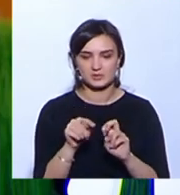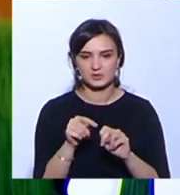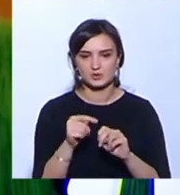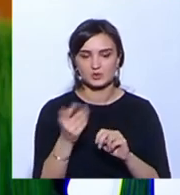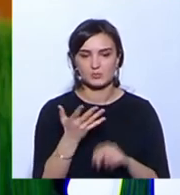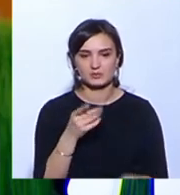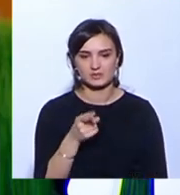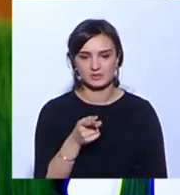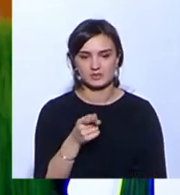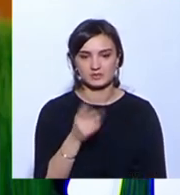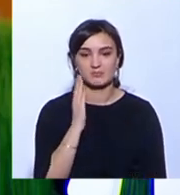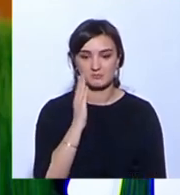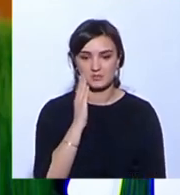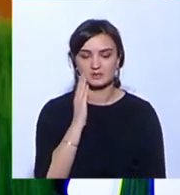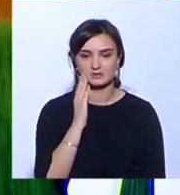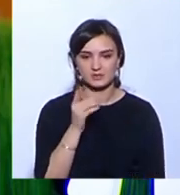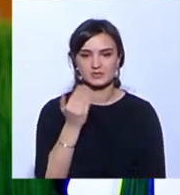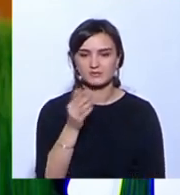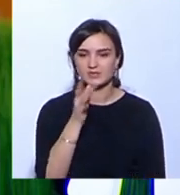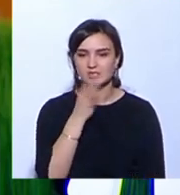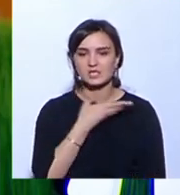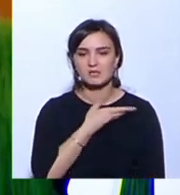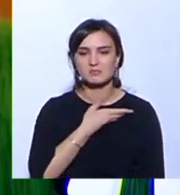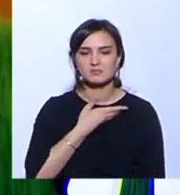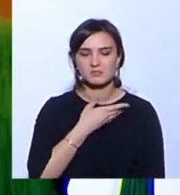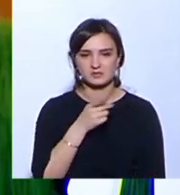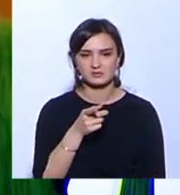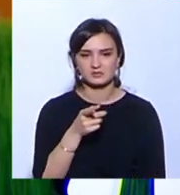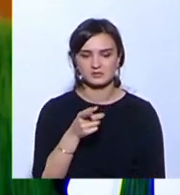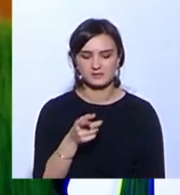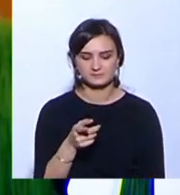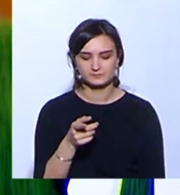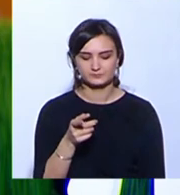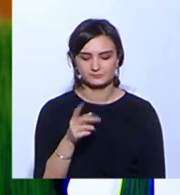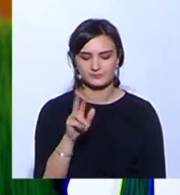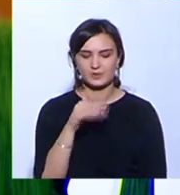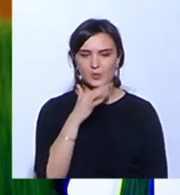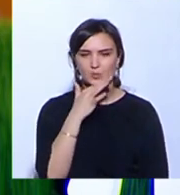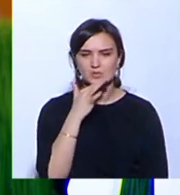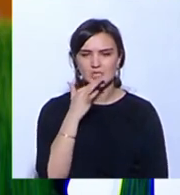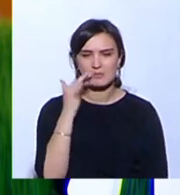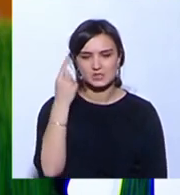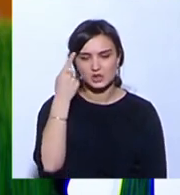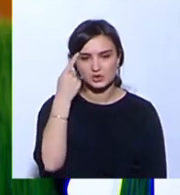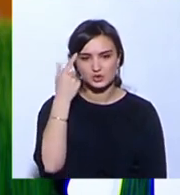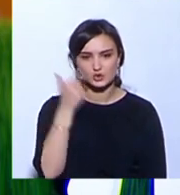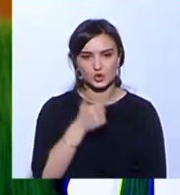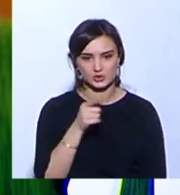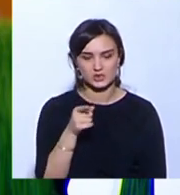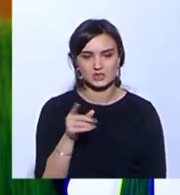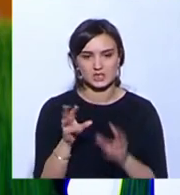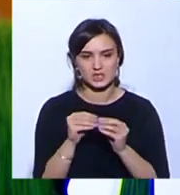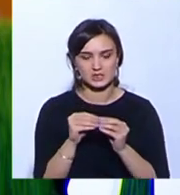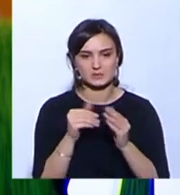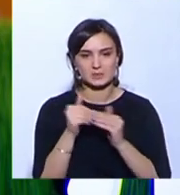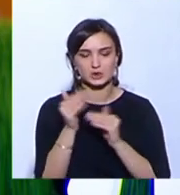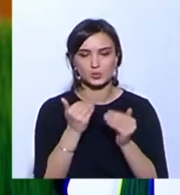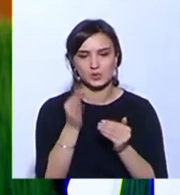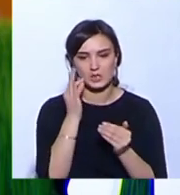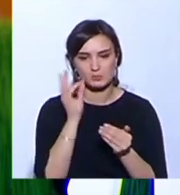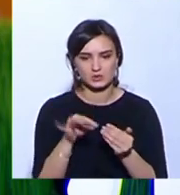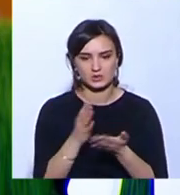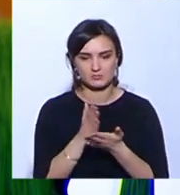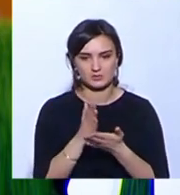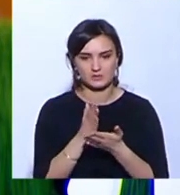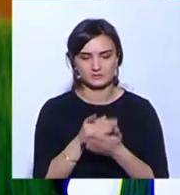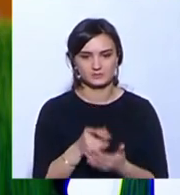თემას, რომელსაც მართლაც ემსახურებით თქვენ წლების მანძილზე და უზარმაზარ ცოდნასთან ერთად ძალიან დიდი პრაქტიკული გამოცდილება